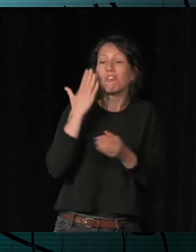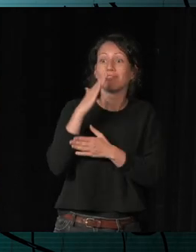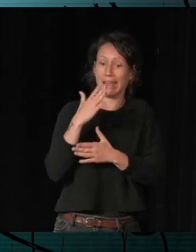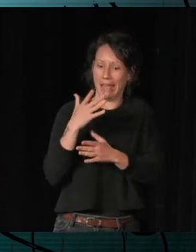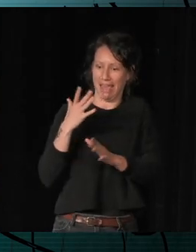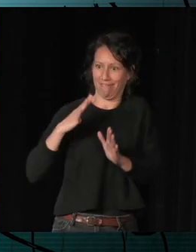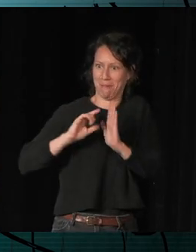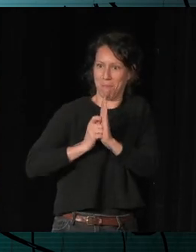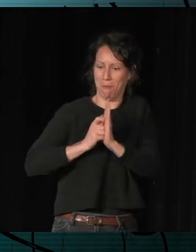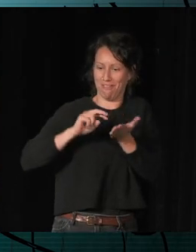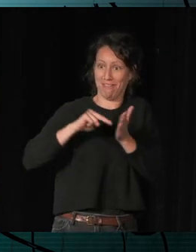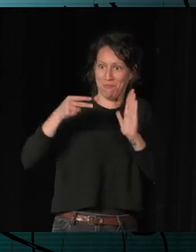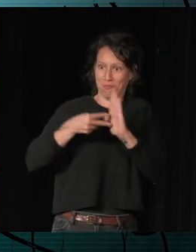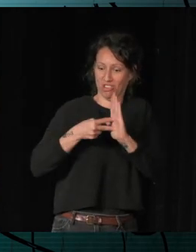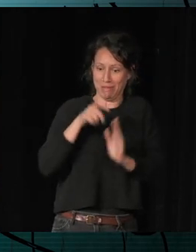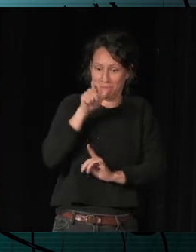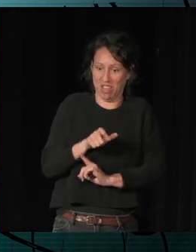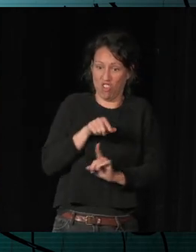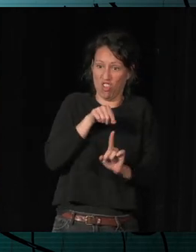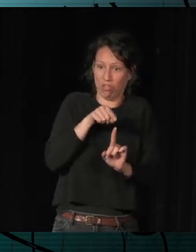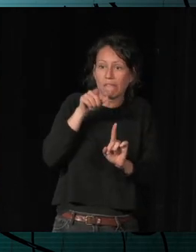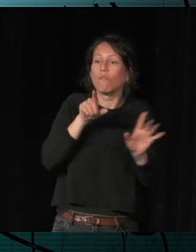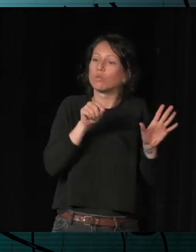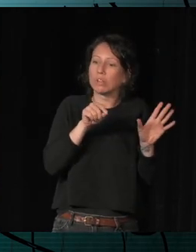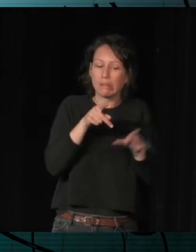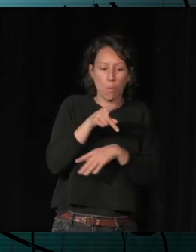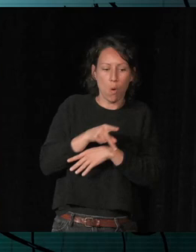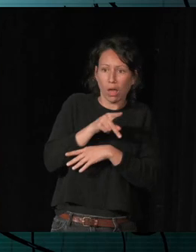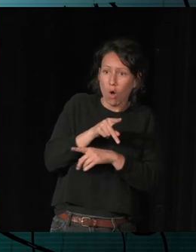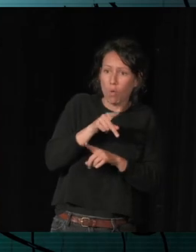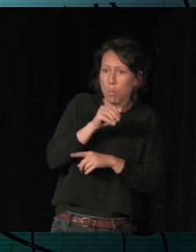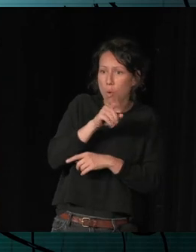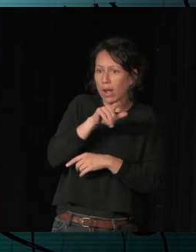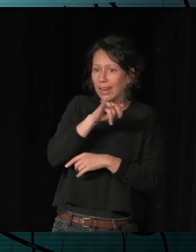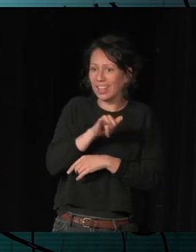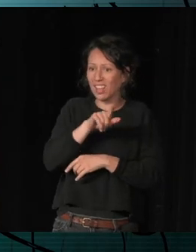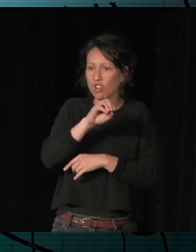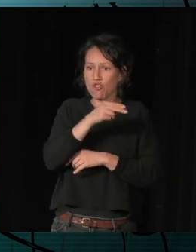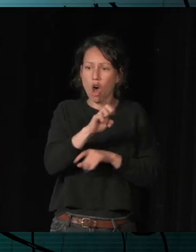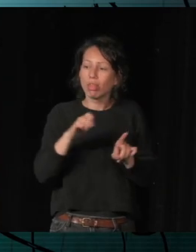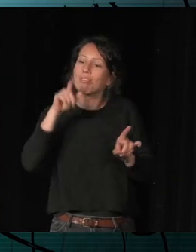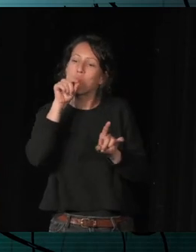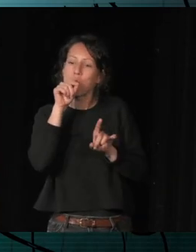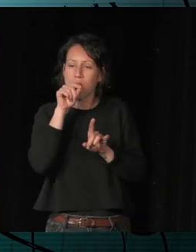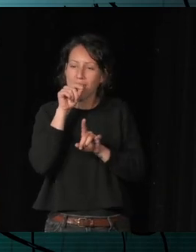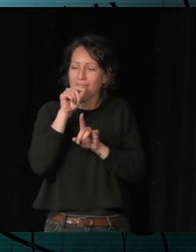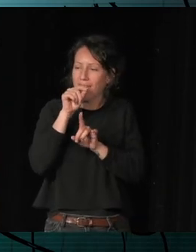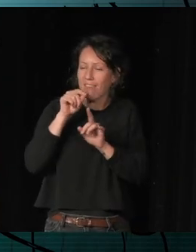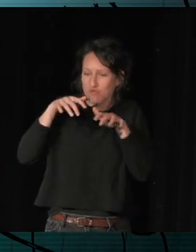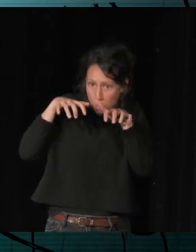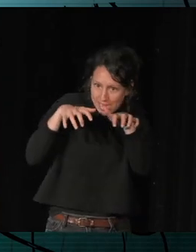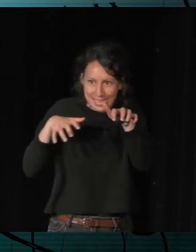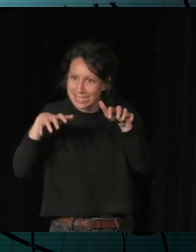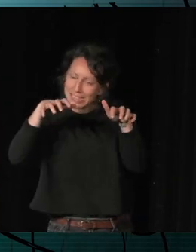3D de l'époque où le personnage principal faisait 70 polygones le poulet zombie devait en faire 30 al j'aime bien tu citer poulet tout à l'heure parce